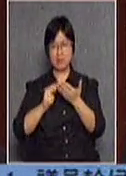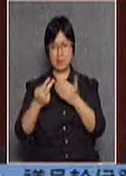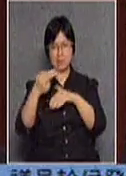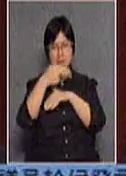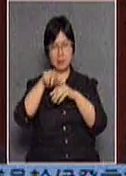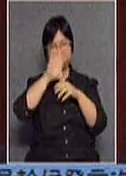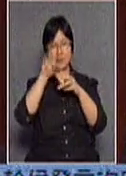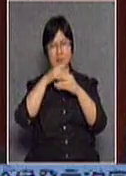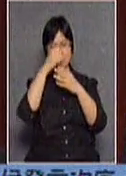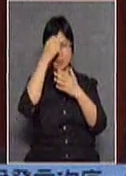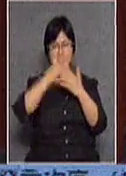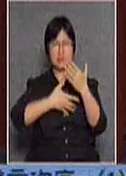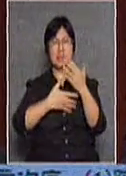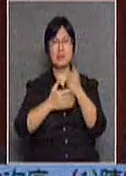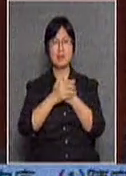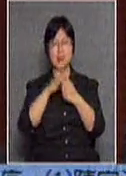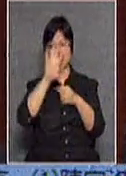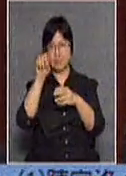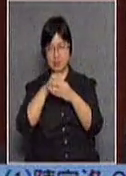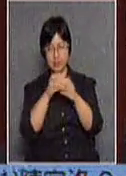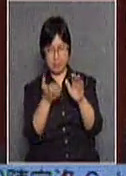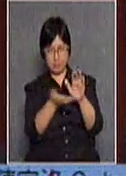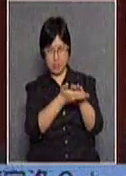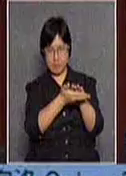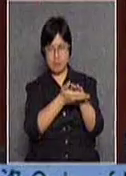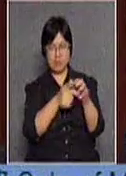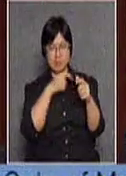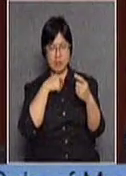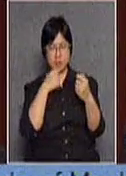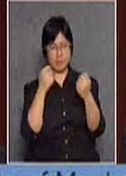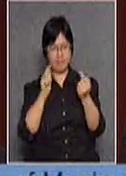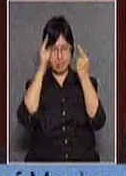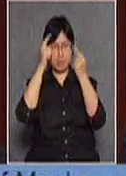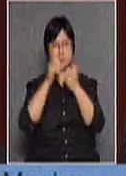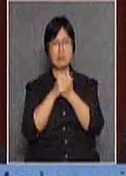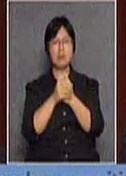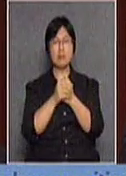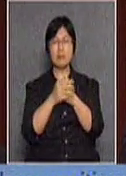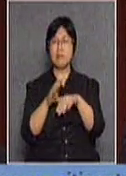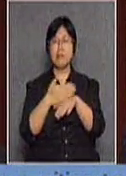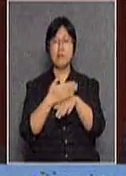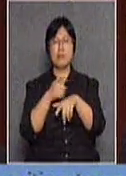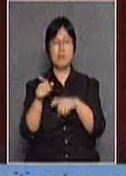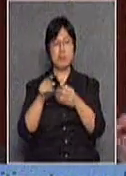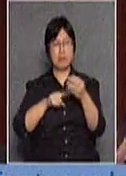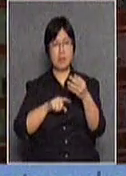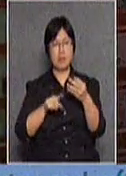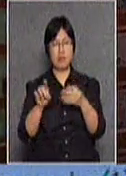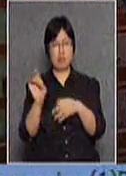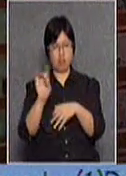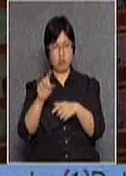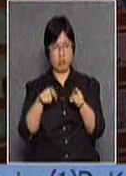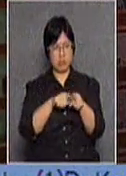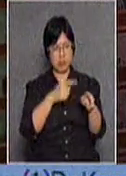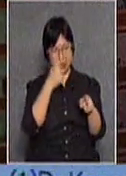目納入附表進行的辯論。剛才張超雄議員和梁國雄